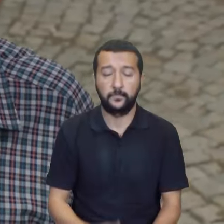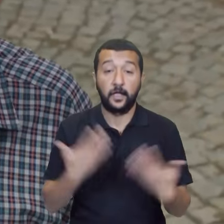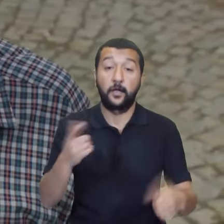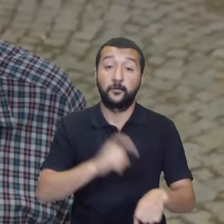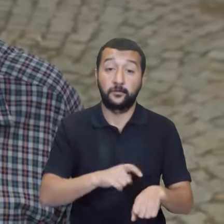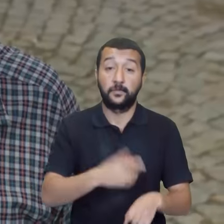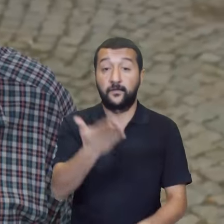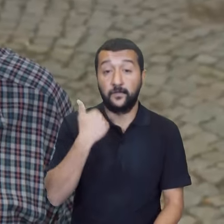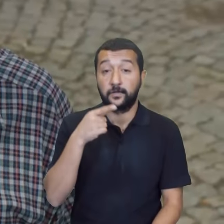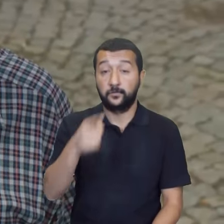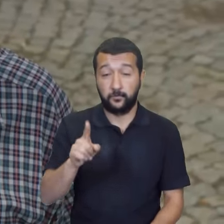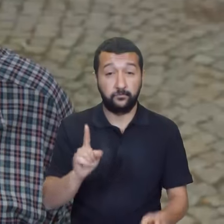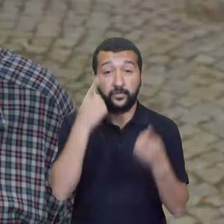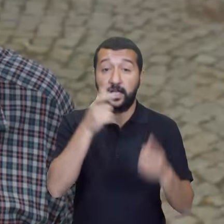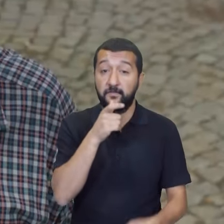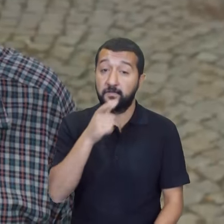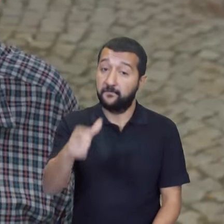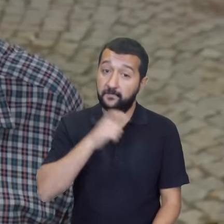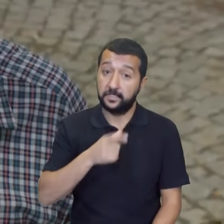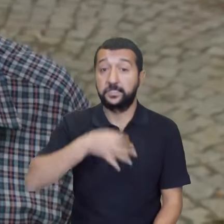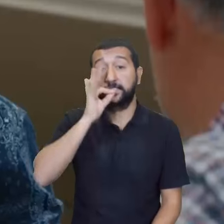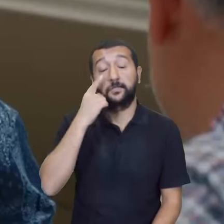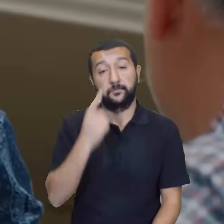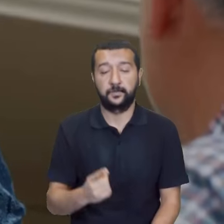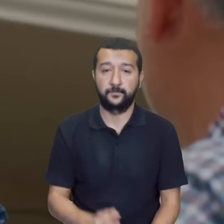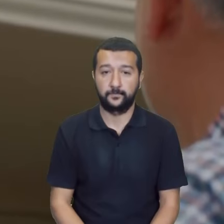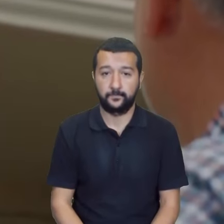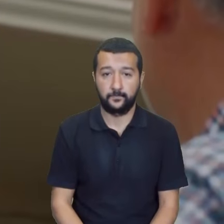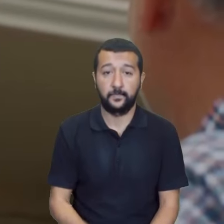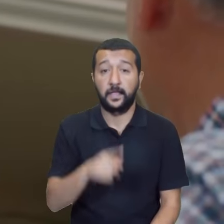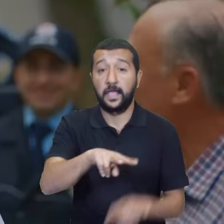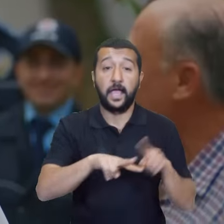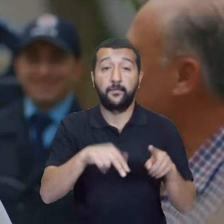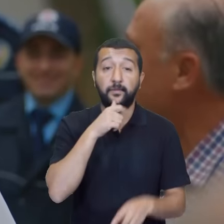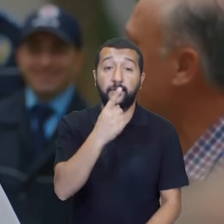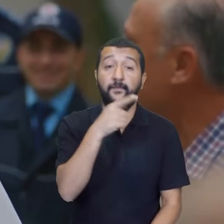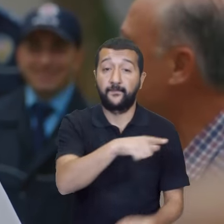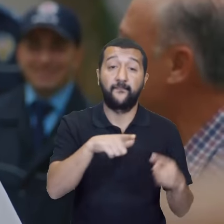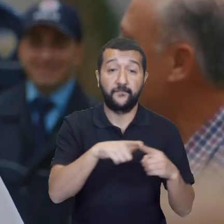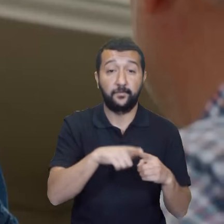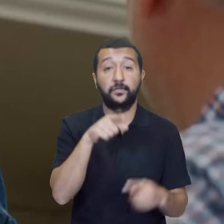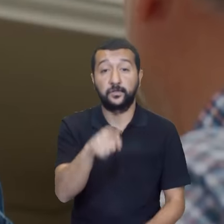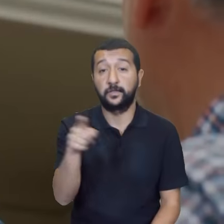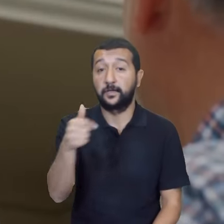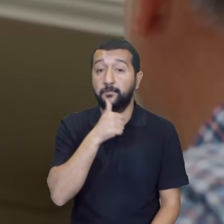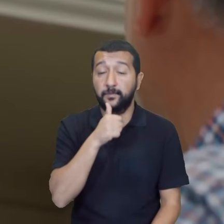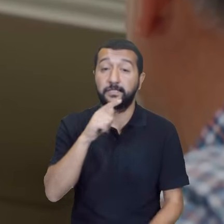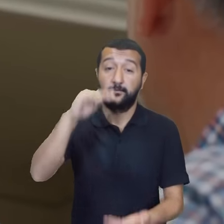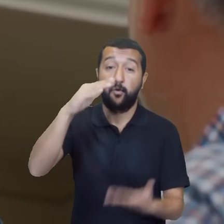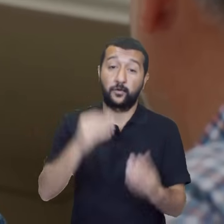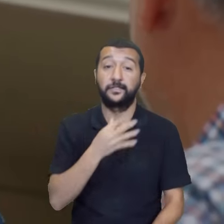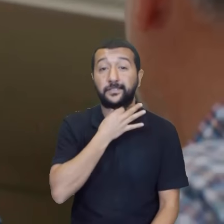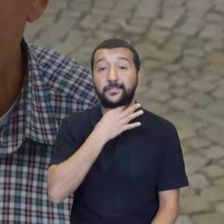Hadi o zaman ver bakalım şu acayip kahvelerinden bir tane de biz de içelim. Ahmet Bey, bir tane Frappuccino. Babacan boy